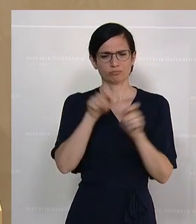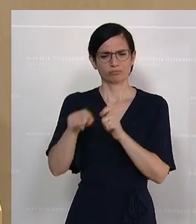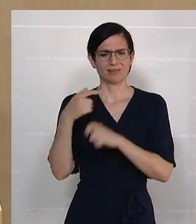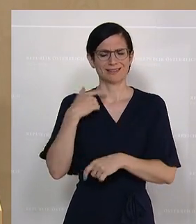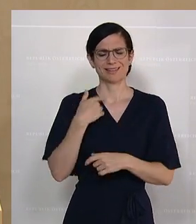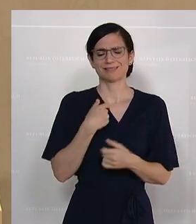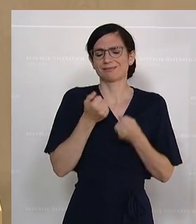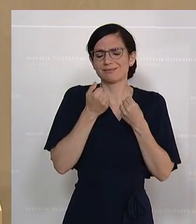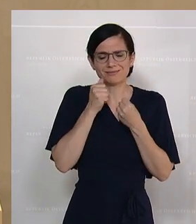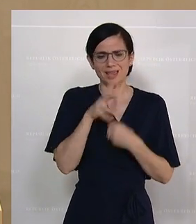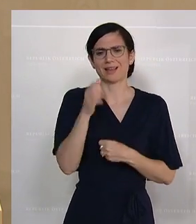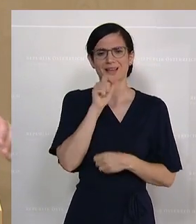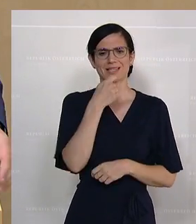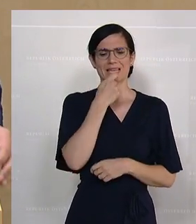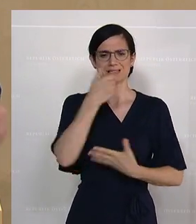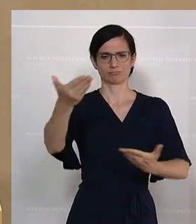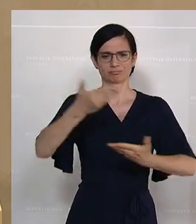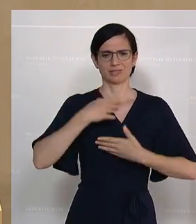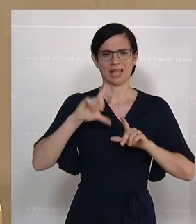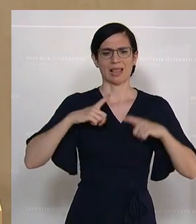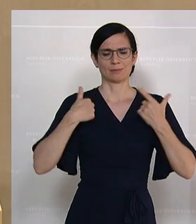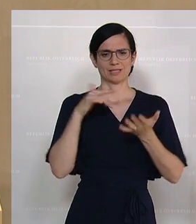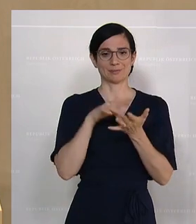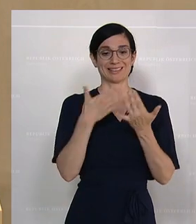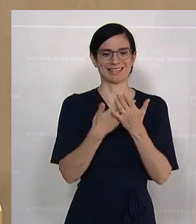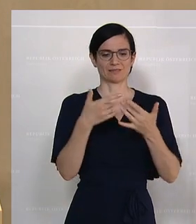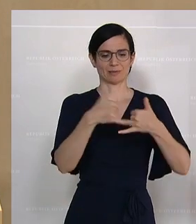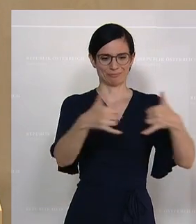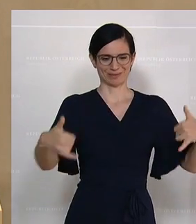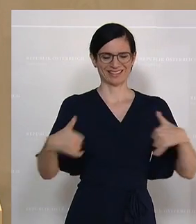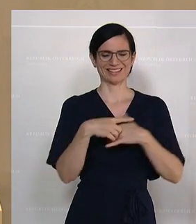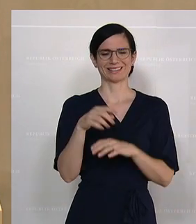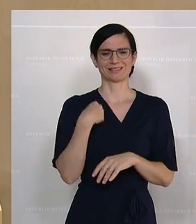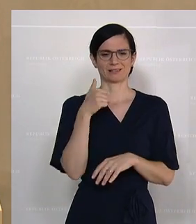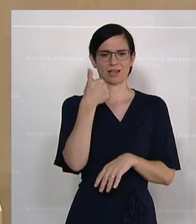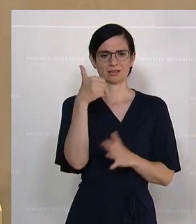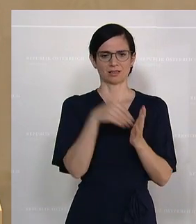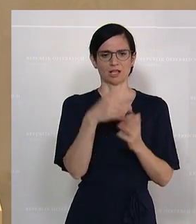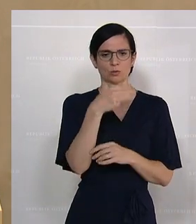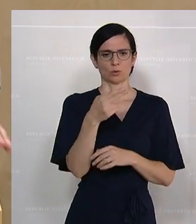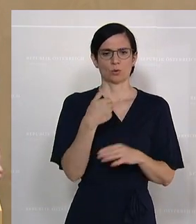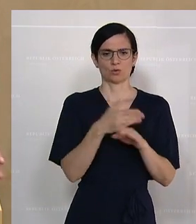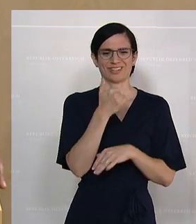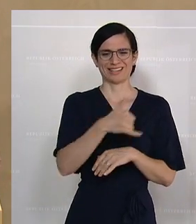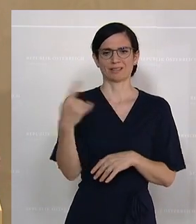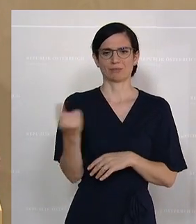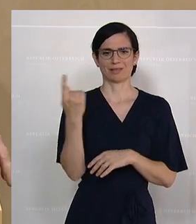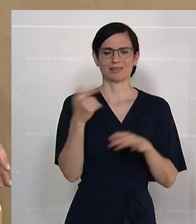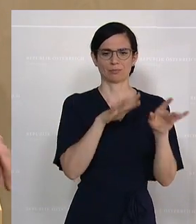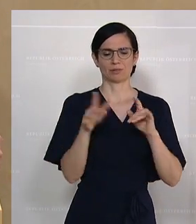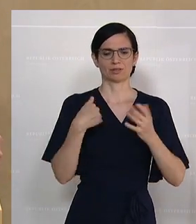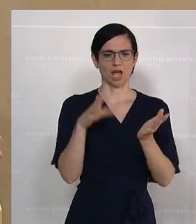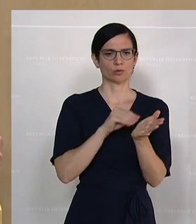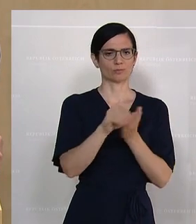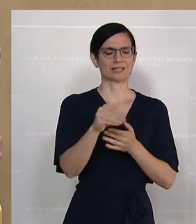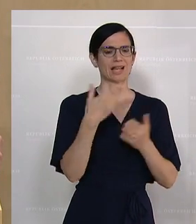täglich den tisch mit hochqualitativen lebensmitteln daher wird es ein paket geben wo rund 1000 euro pro betrieb zur auszahlung kommen werden um